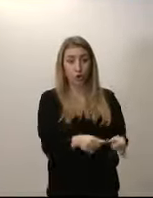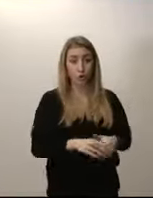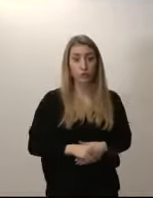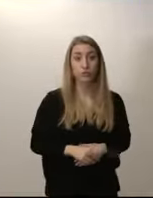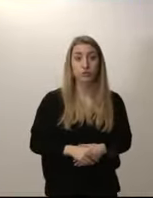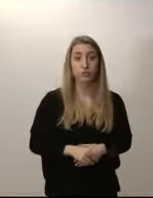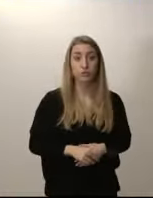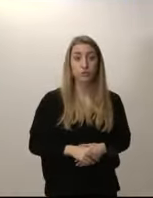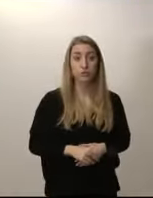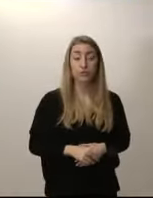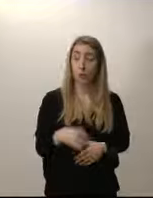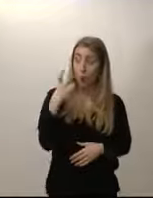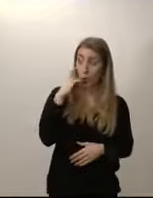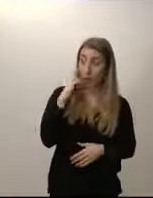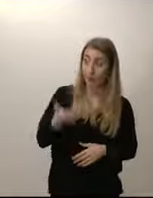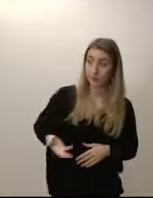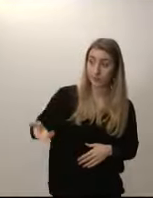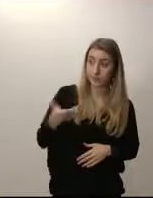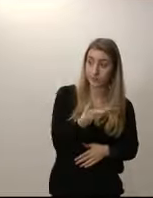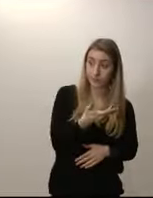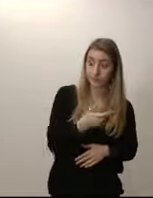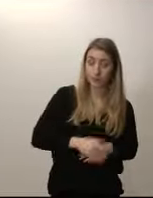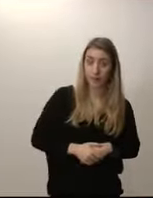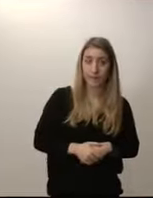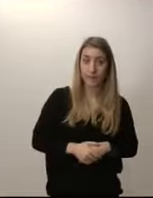Y a-t-il des remarques? Ah.